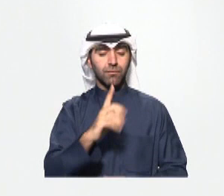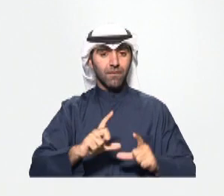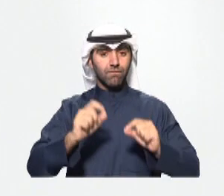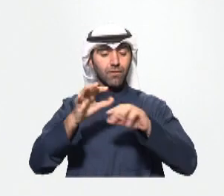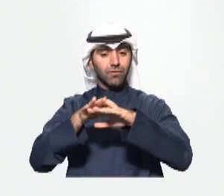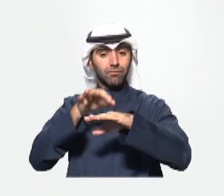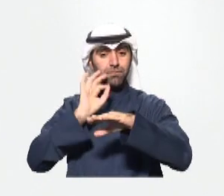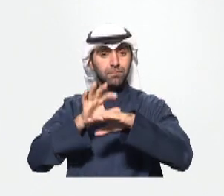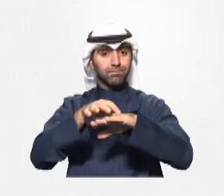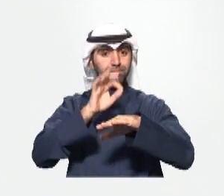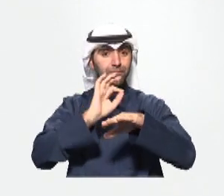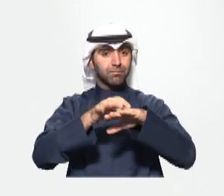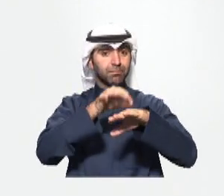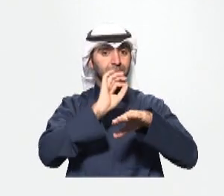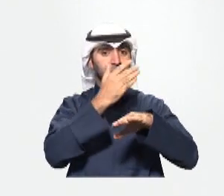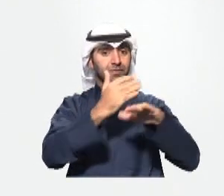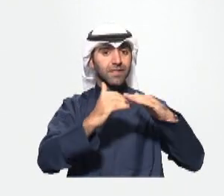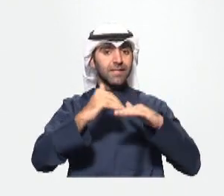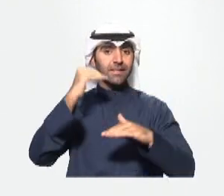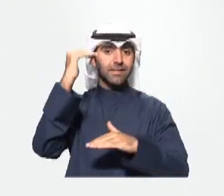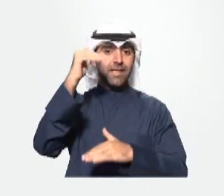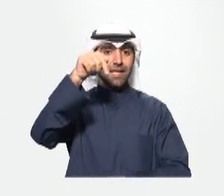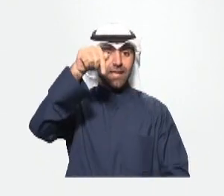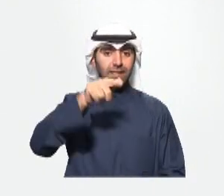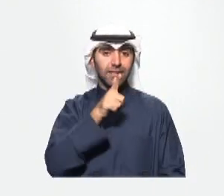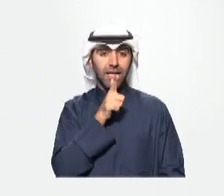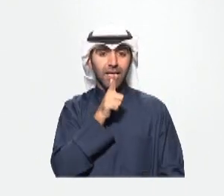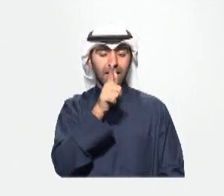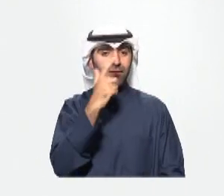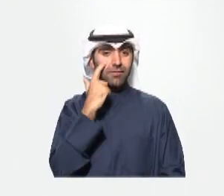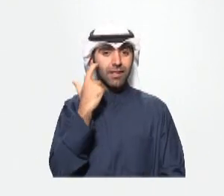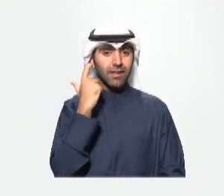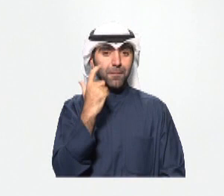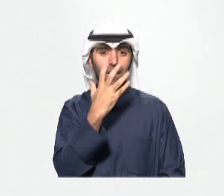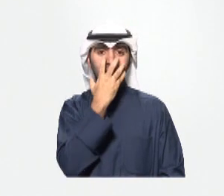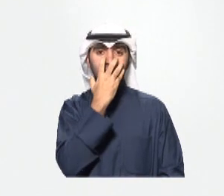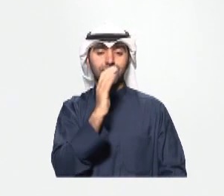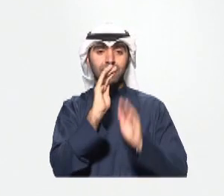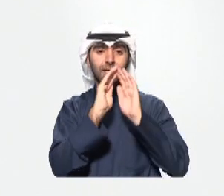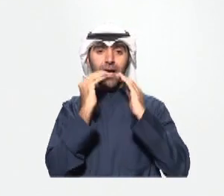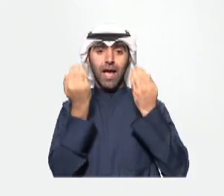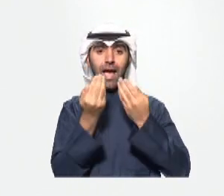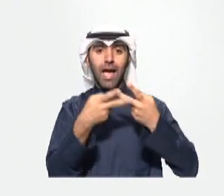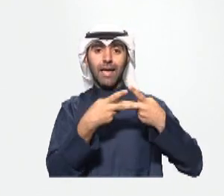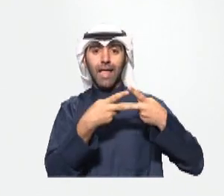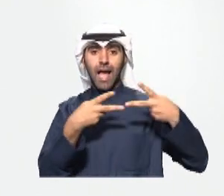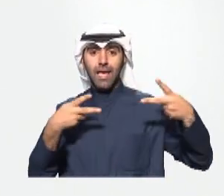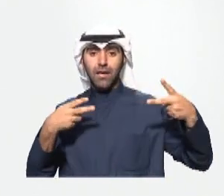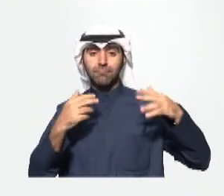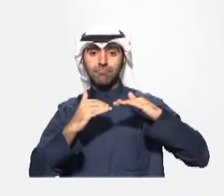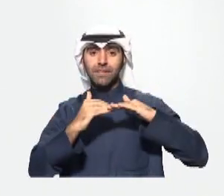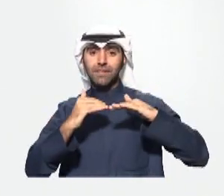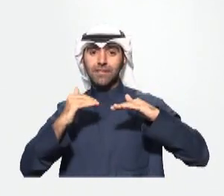الأجنحة والعناية المركزة، وهو ما تحتاط عليه دائما المنظومة الصحية في